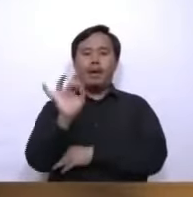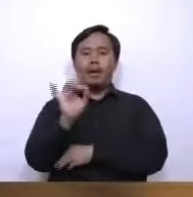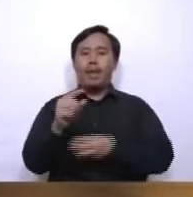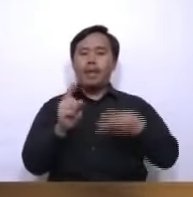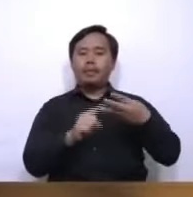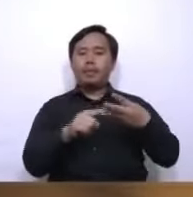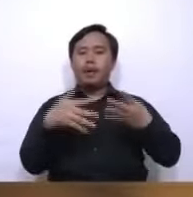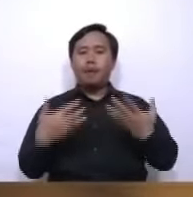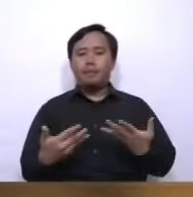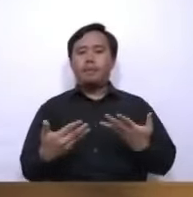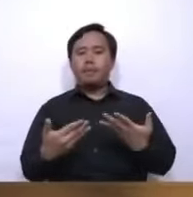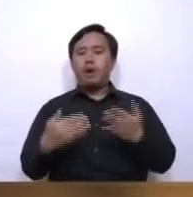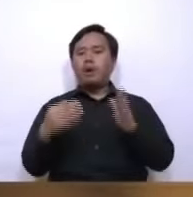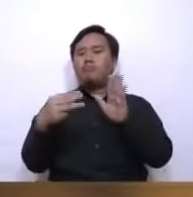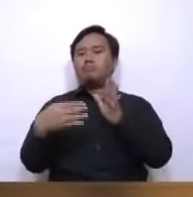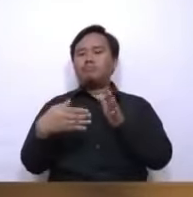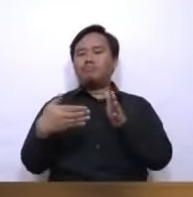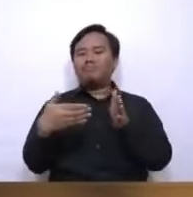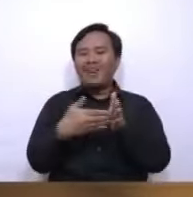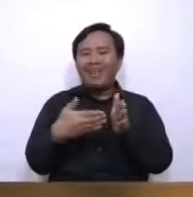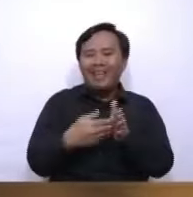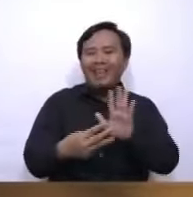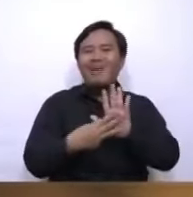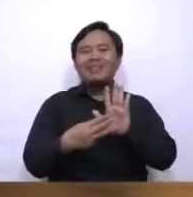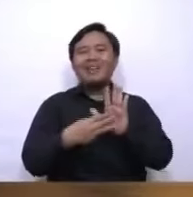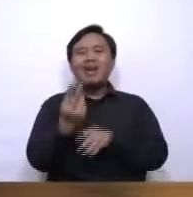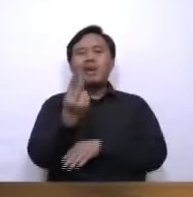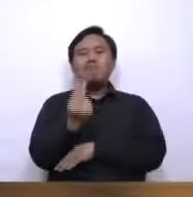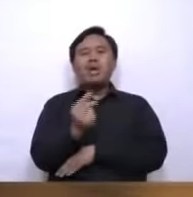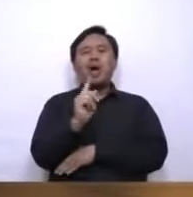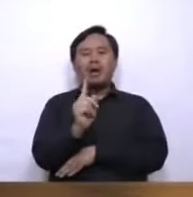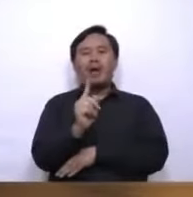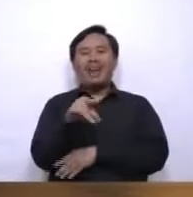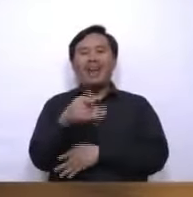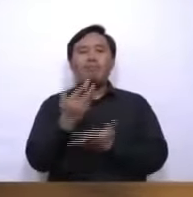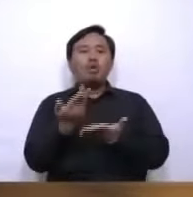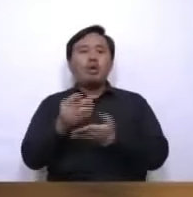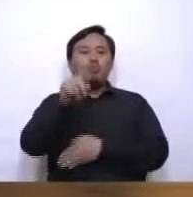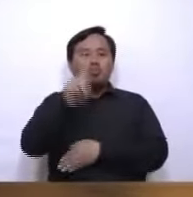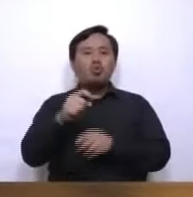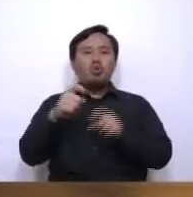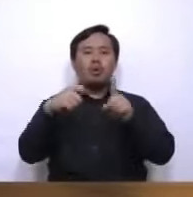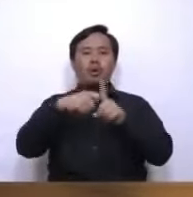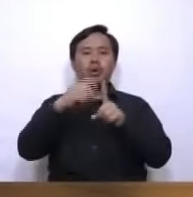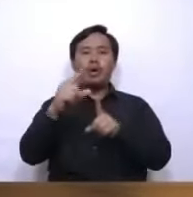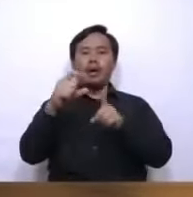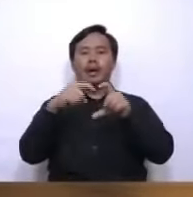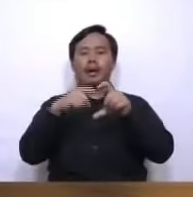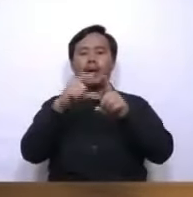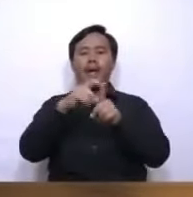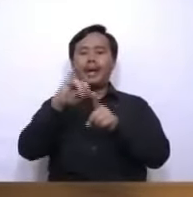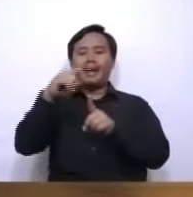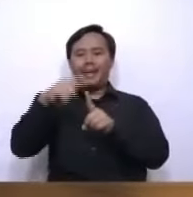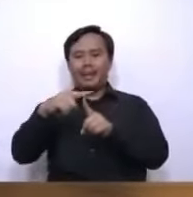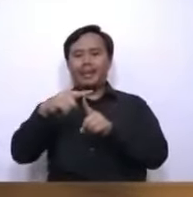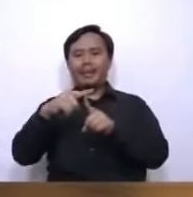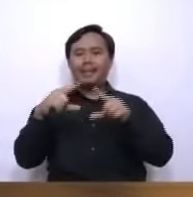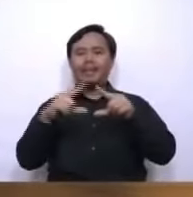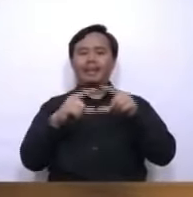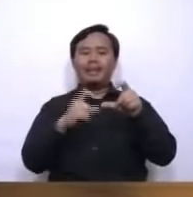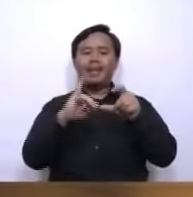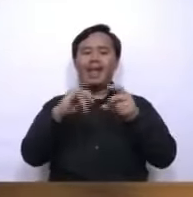berbagai persoalan terkendala karena masalah biaya. Itulah perlunya kredit Asih Rakyat. Terima kasih.